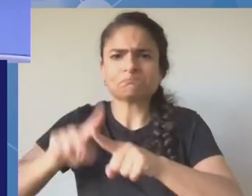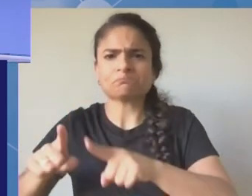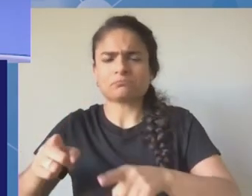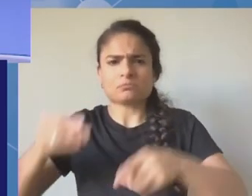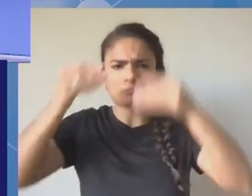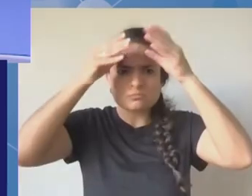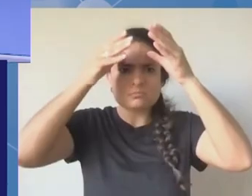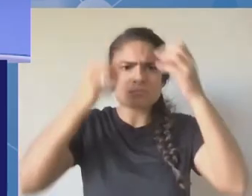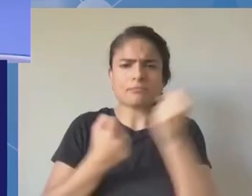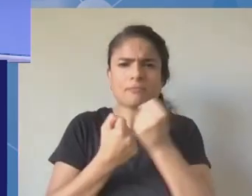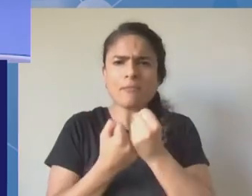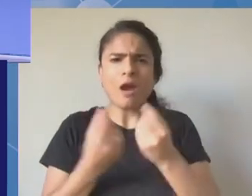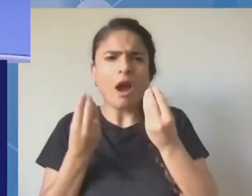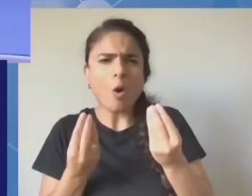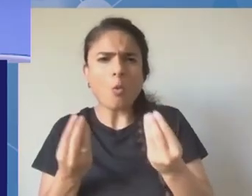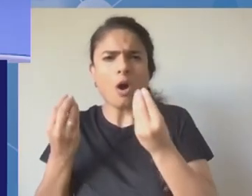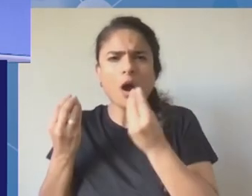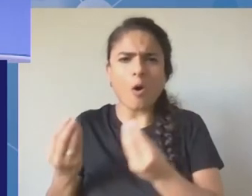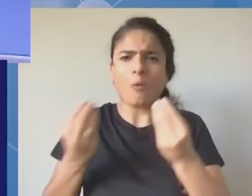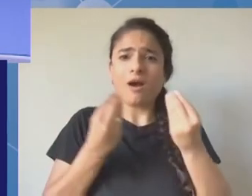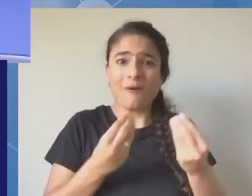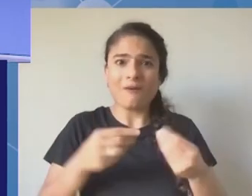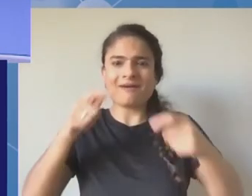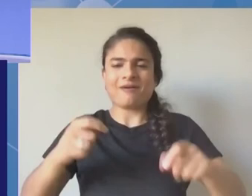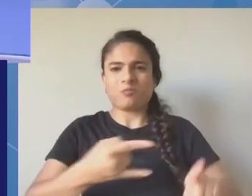祝福所有的人一切顺利，